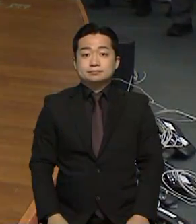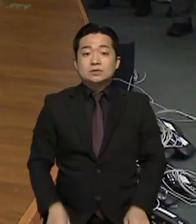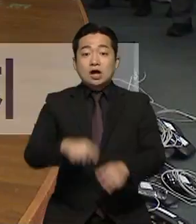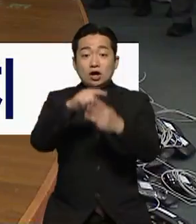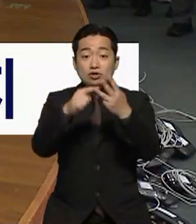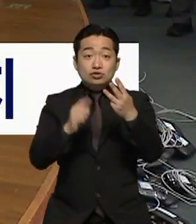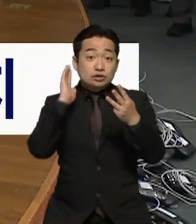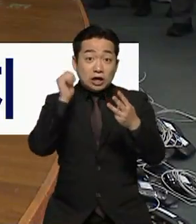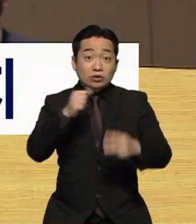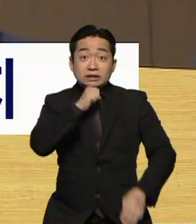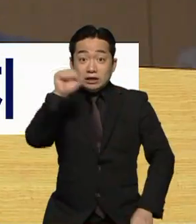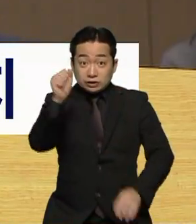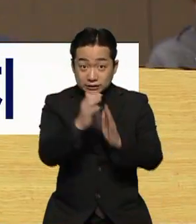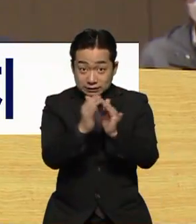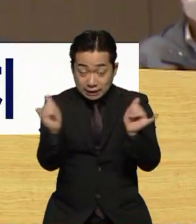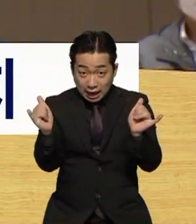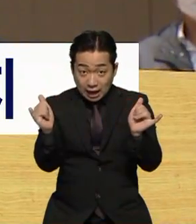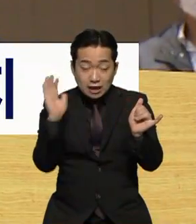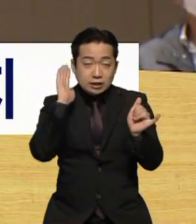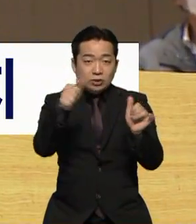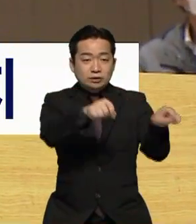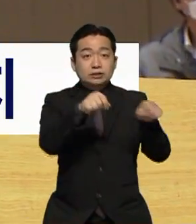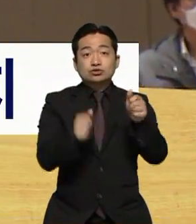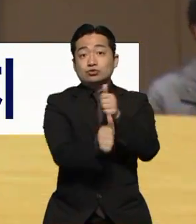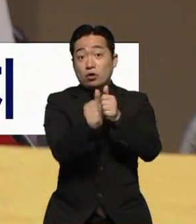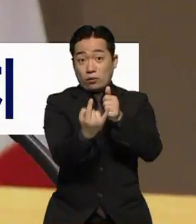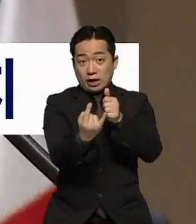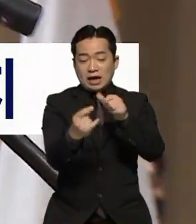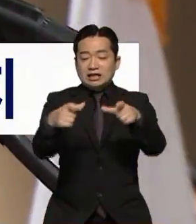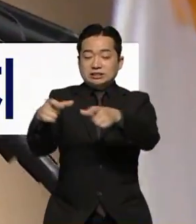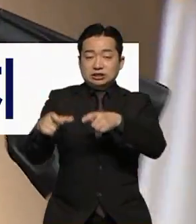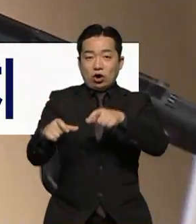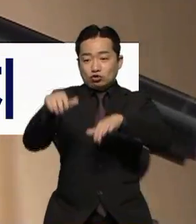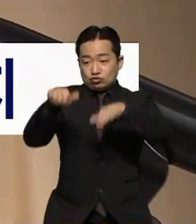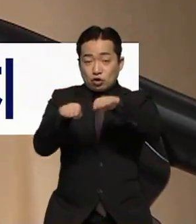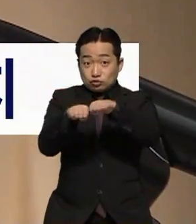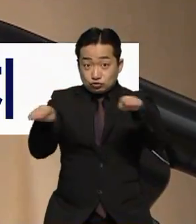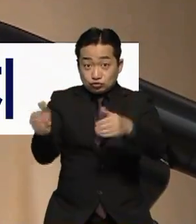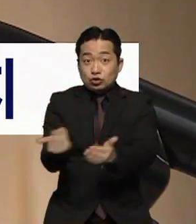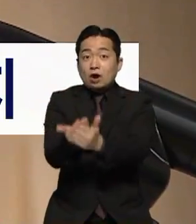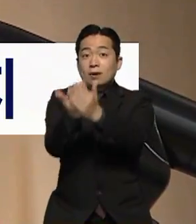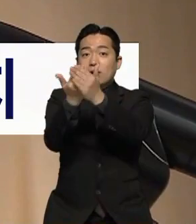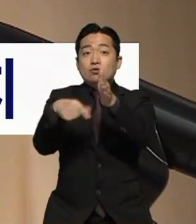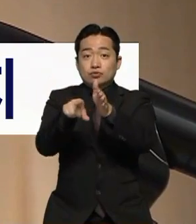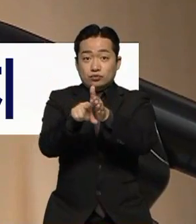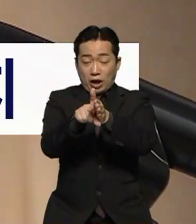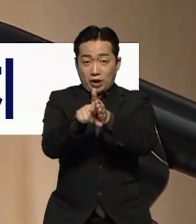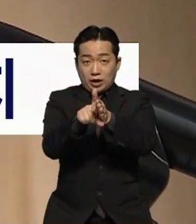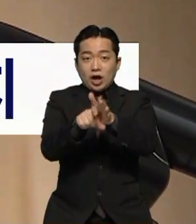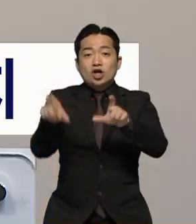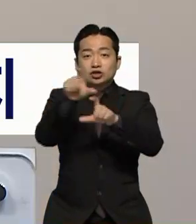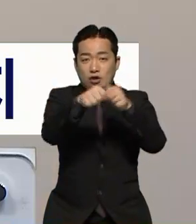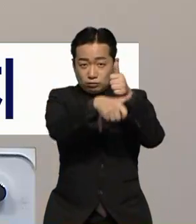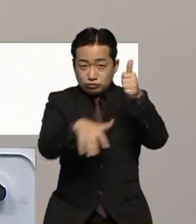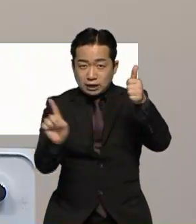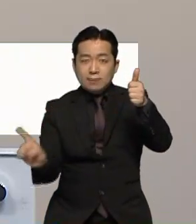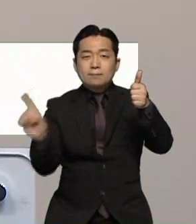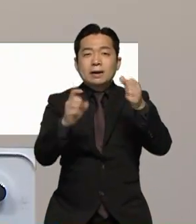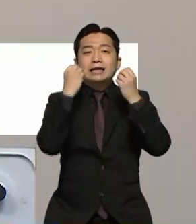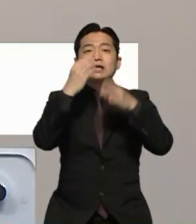윤석열 대통령 당선인은 대통령직 인수위원회에 지역균형발전을 위한 태스크포스를 추가로 설치하기로 했습니다.